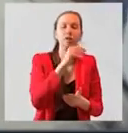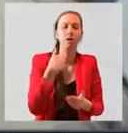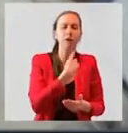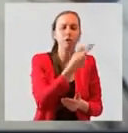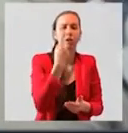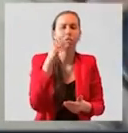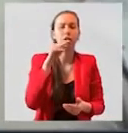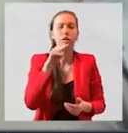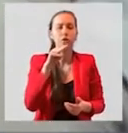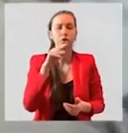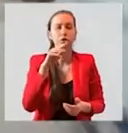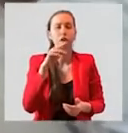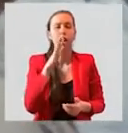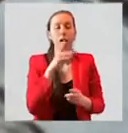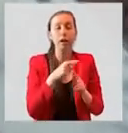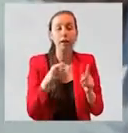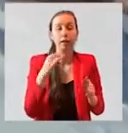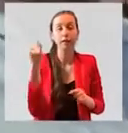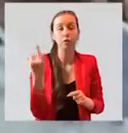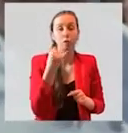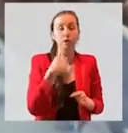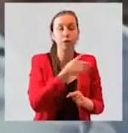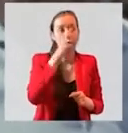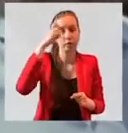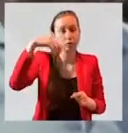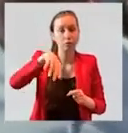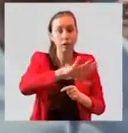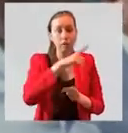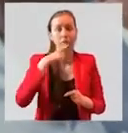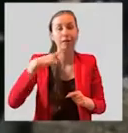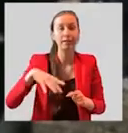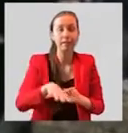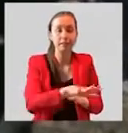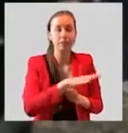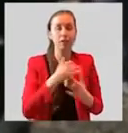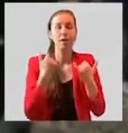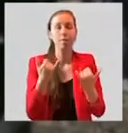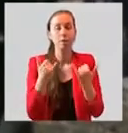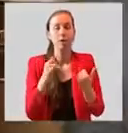отражена именно вся наша тысячелетняя история государства российского.